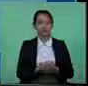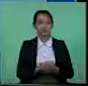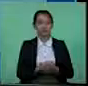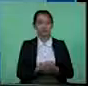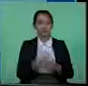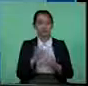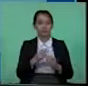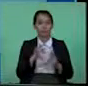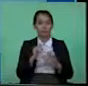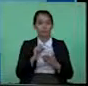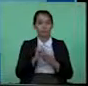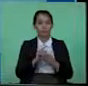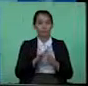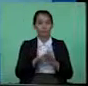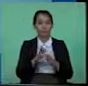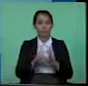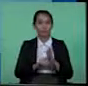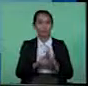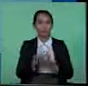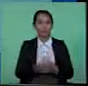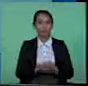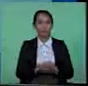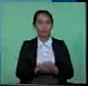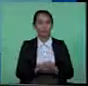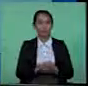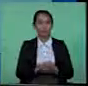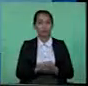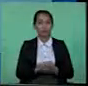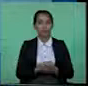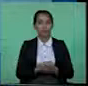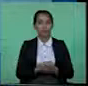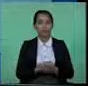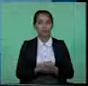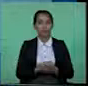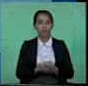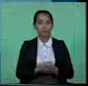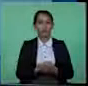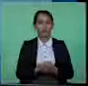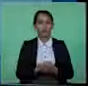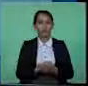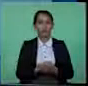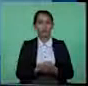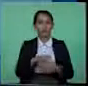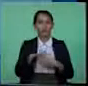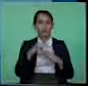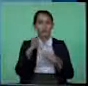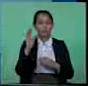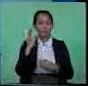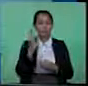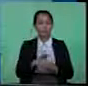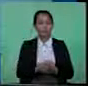Keling, endi navbatdagi topshiriqni bajarsak. Navbatdagi topshirig'imiz bosh qotirma. Diqqat bilan